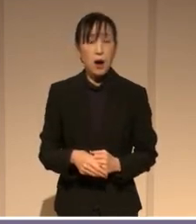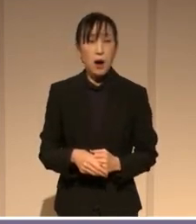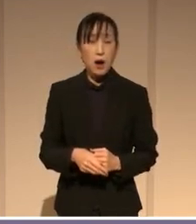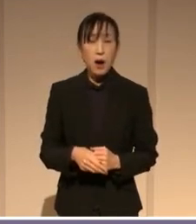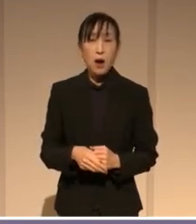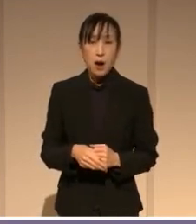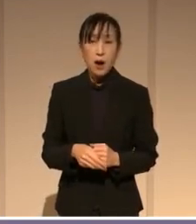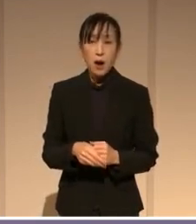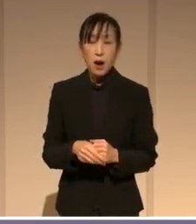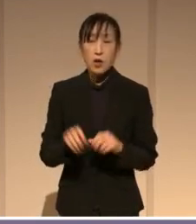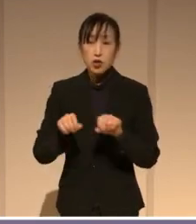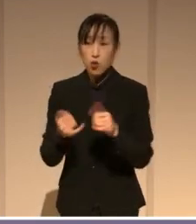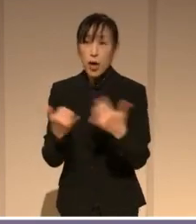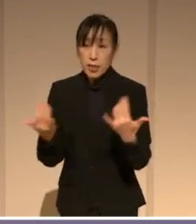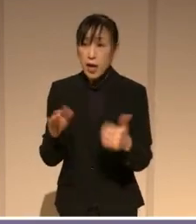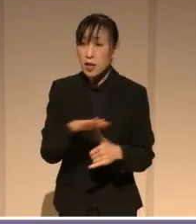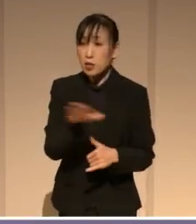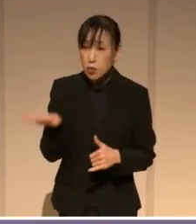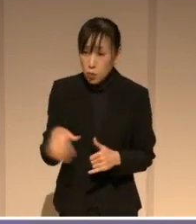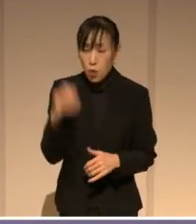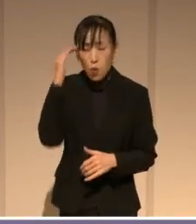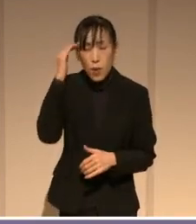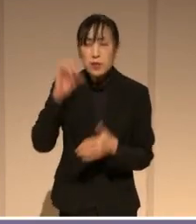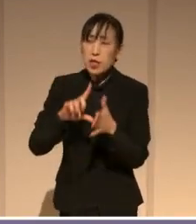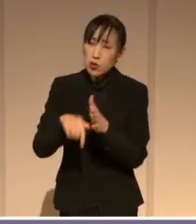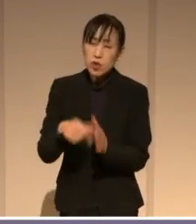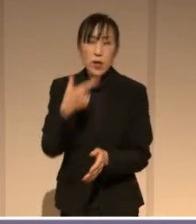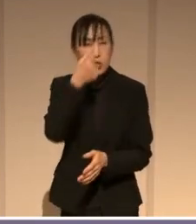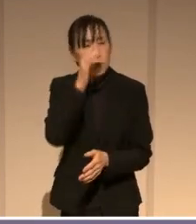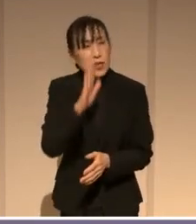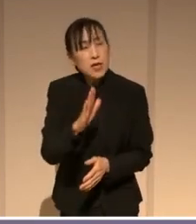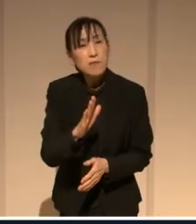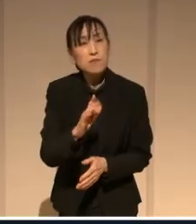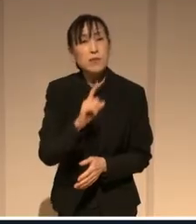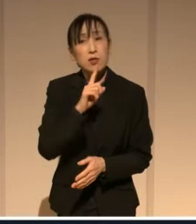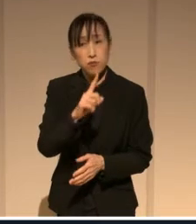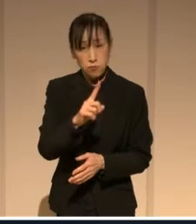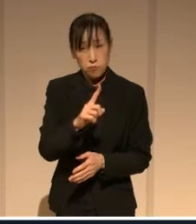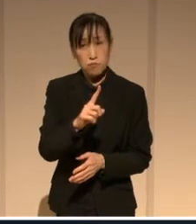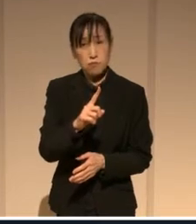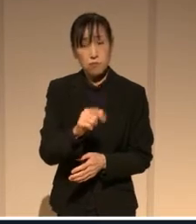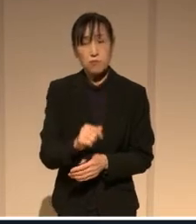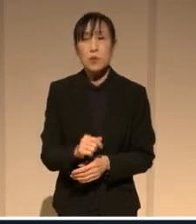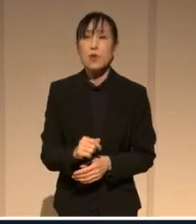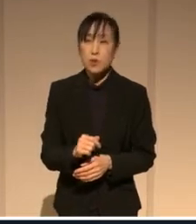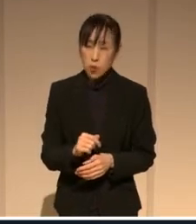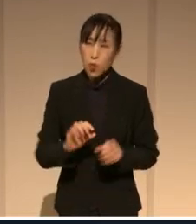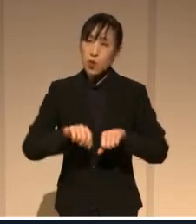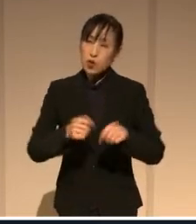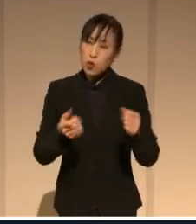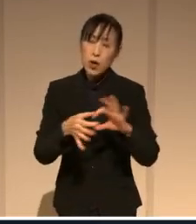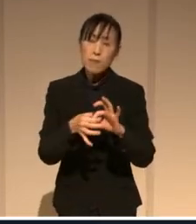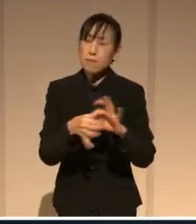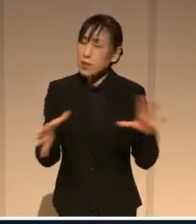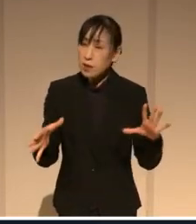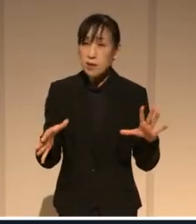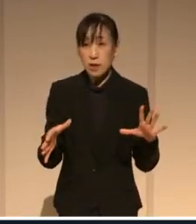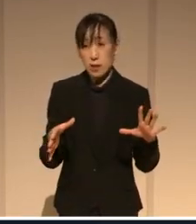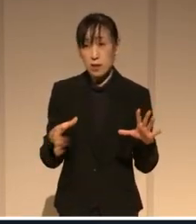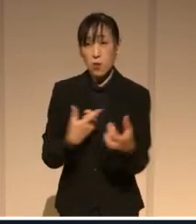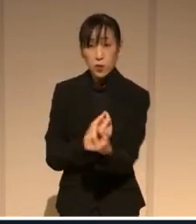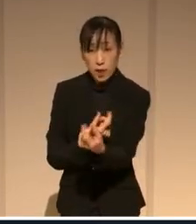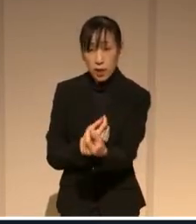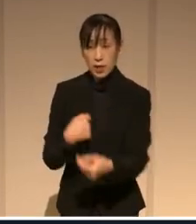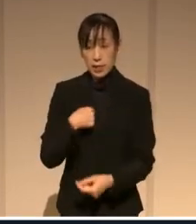言う勇気も必要なんじゃないかなと思いますホーム障害あるなしは関係なくお互い自分の気持ちを伝えてみ